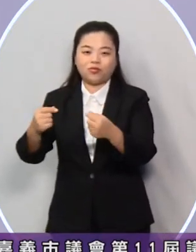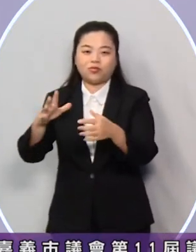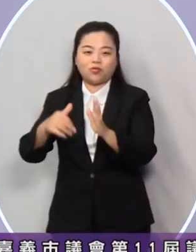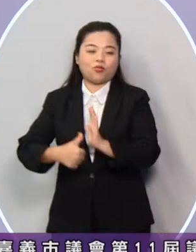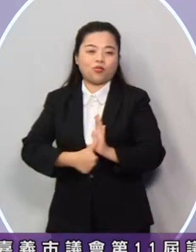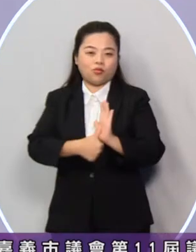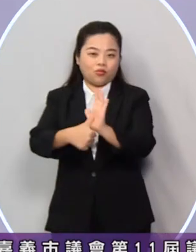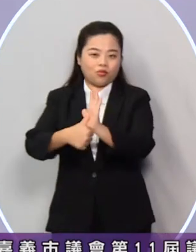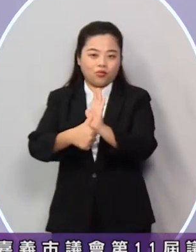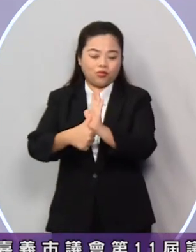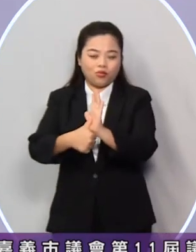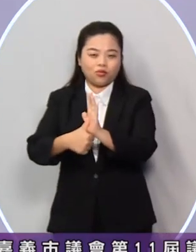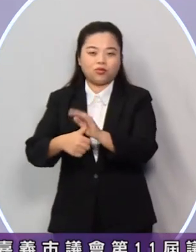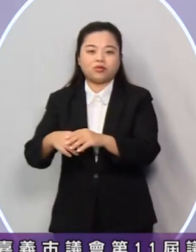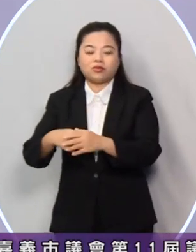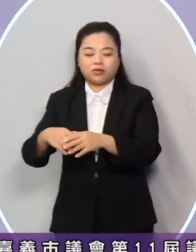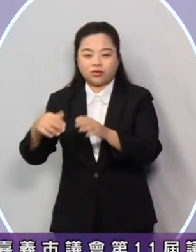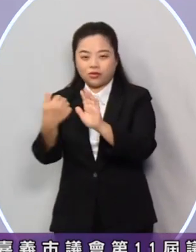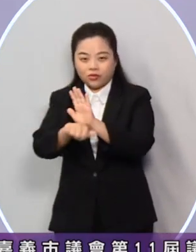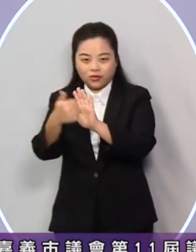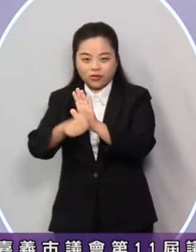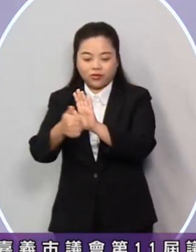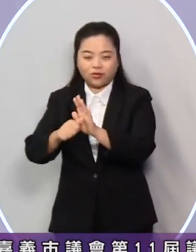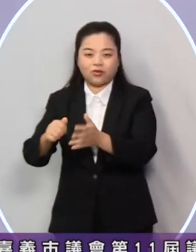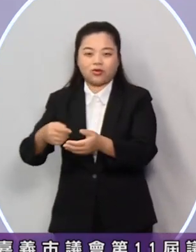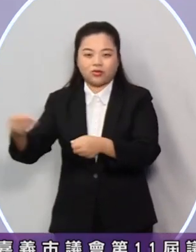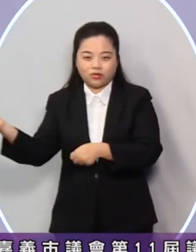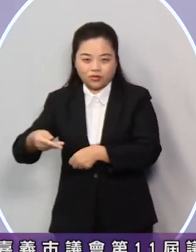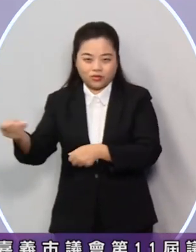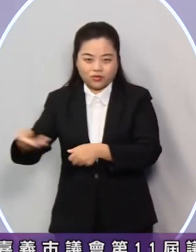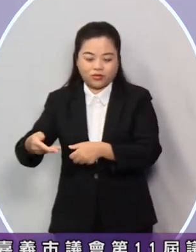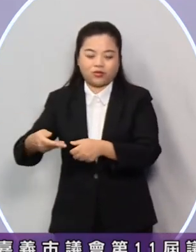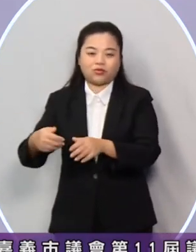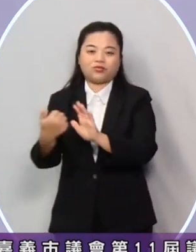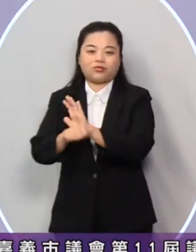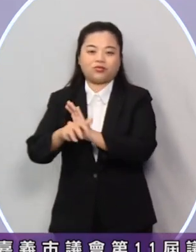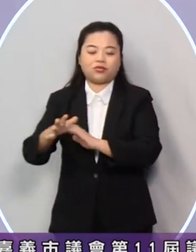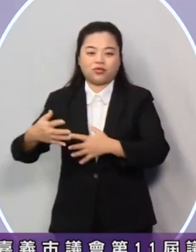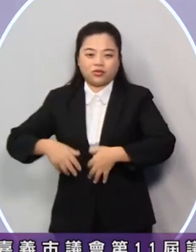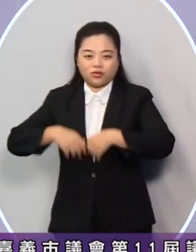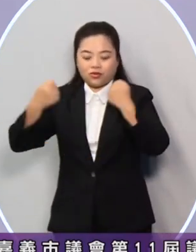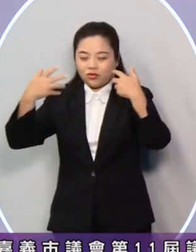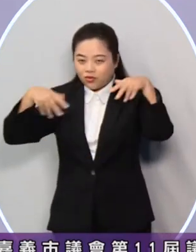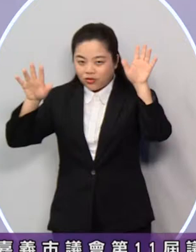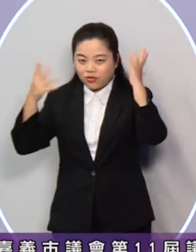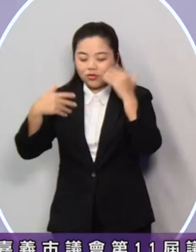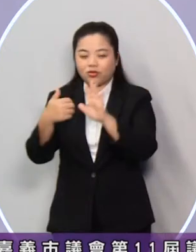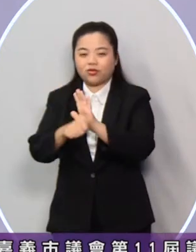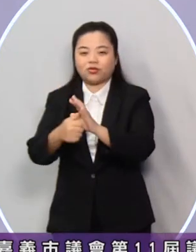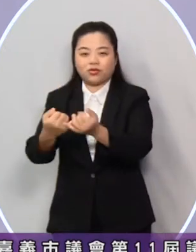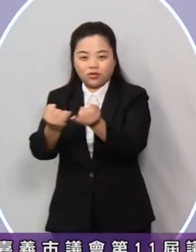有名气的猛男秀在知名赌场开秀。因此脱衣舞的表演者呢并没有局限